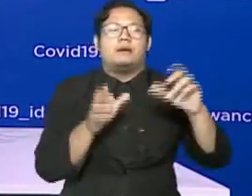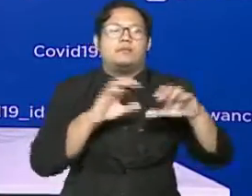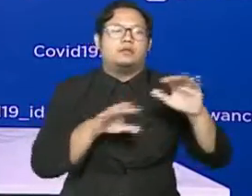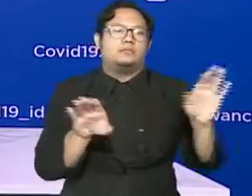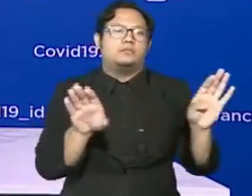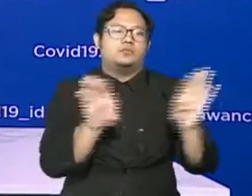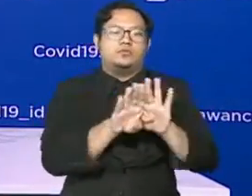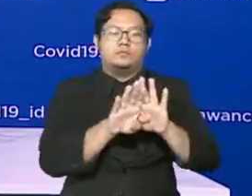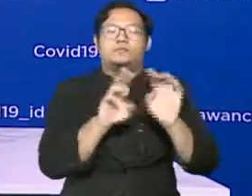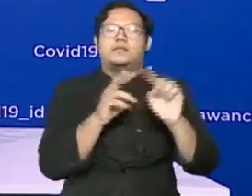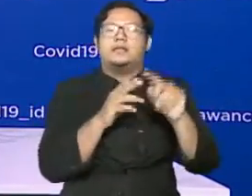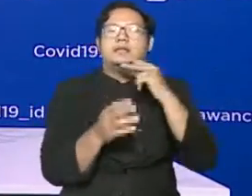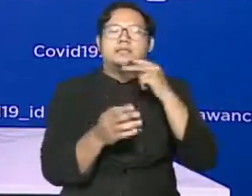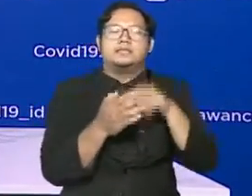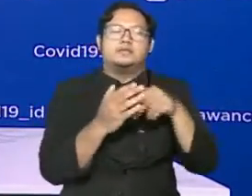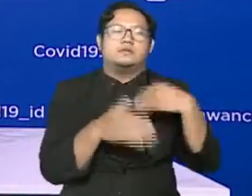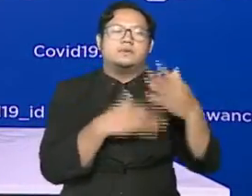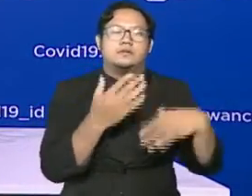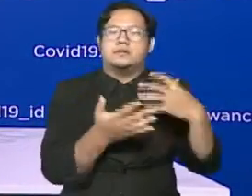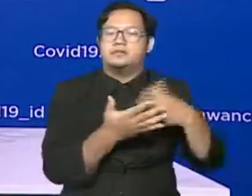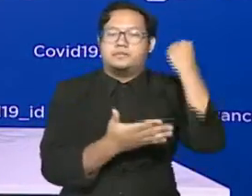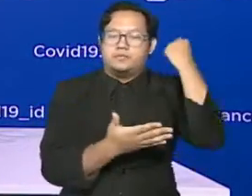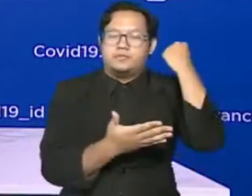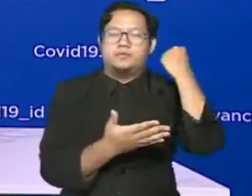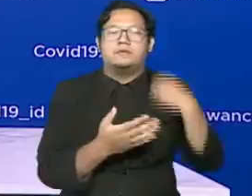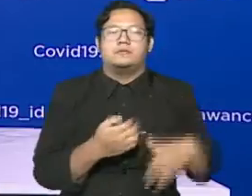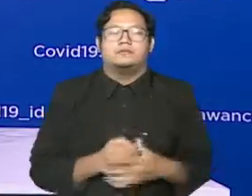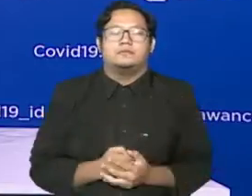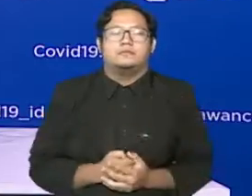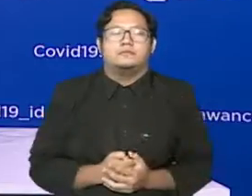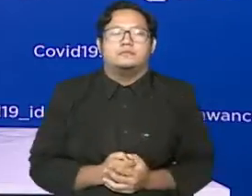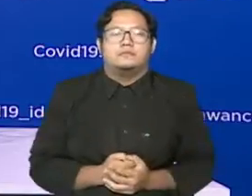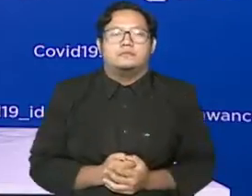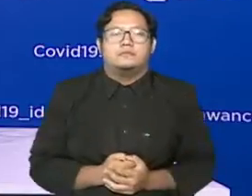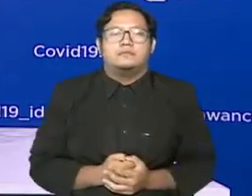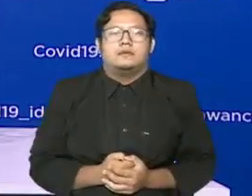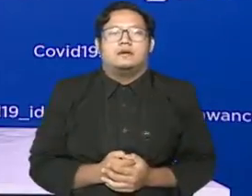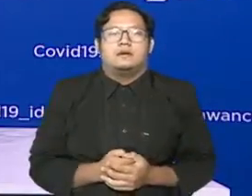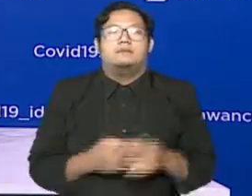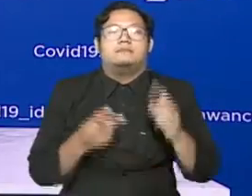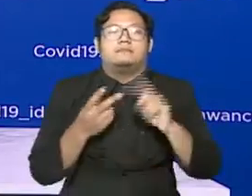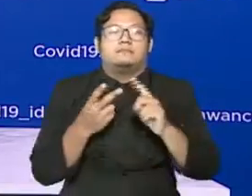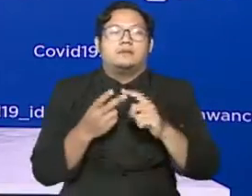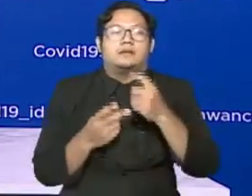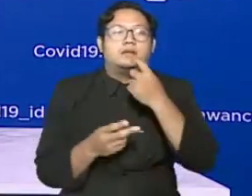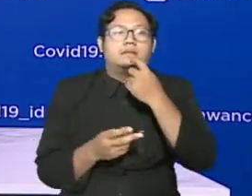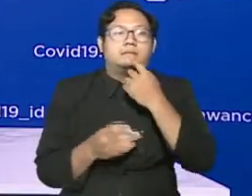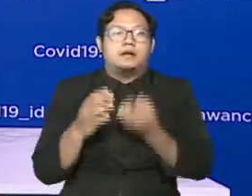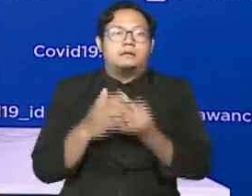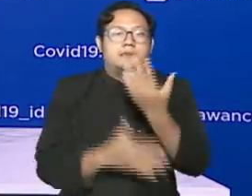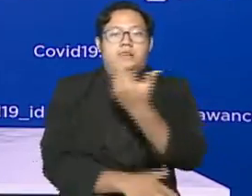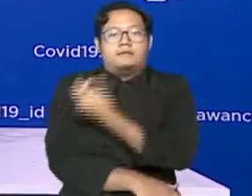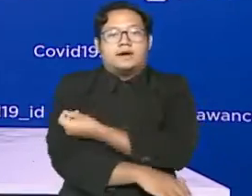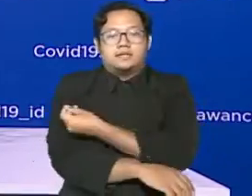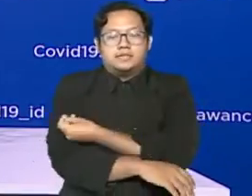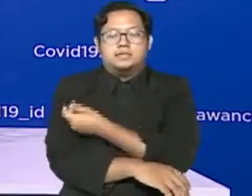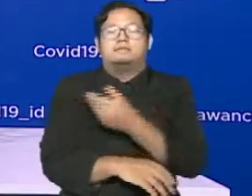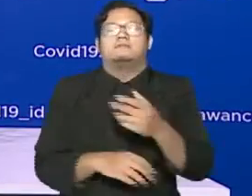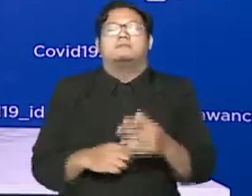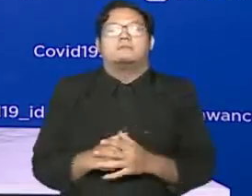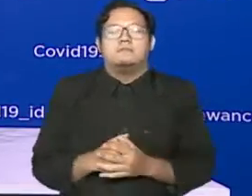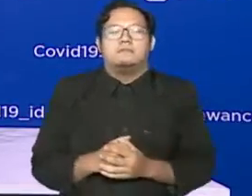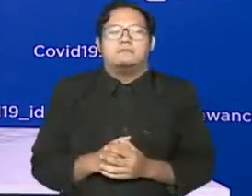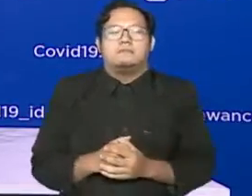dan pencabutan izin operasional punya terkait update vaksinasi pada tanggal 25